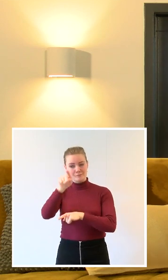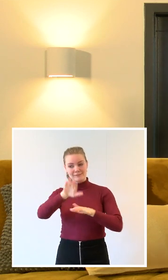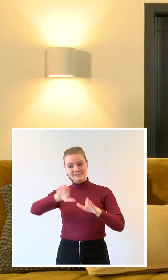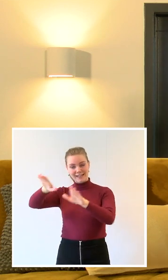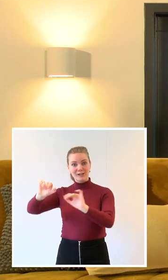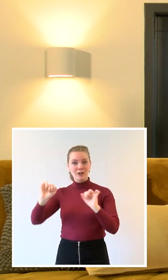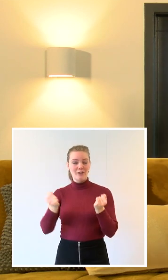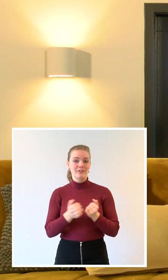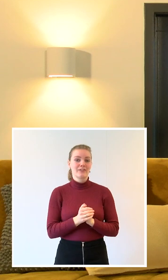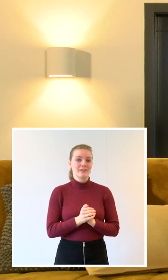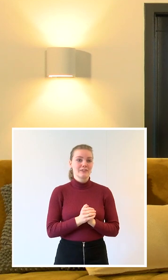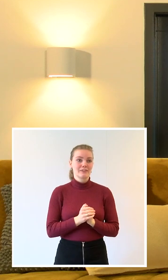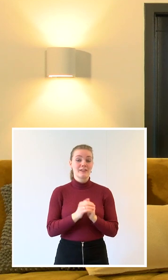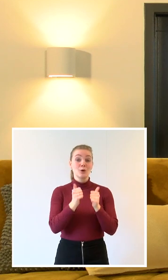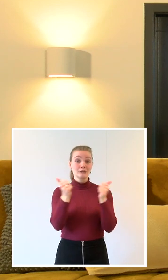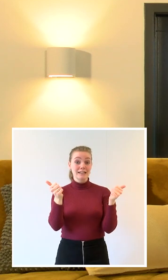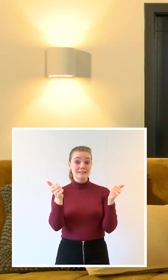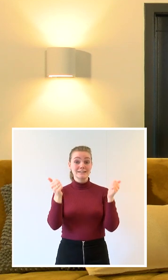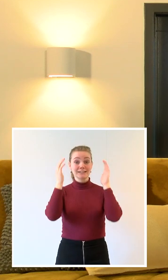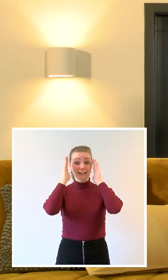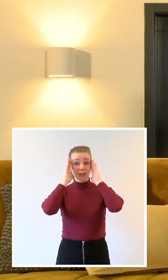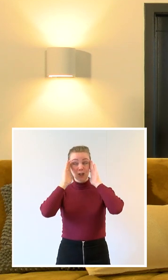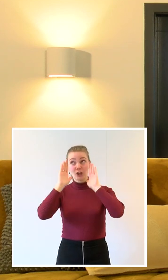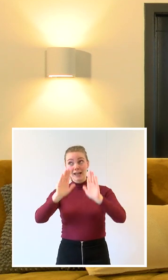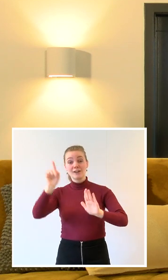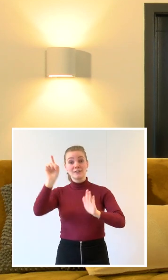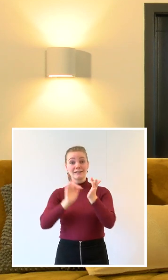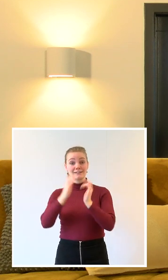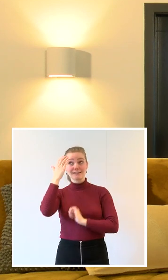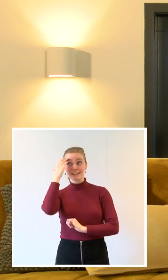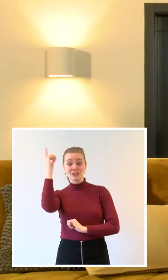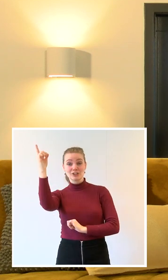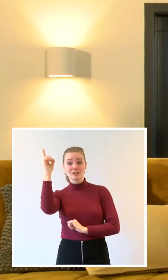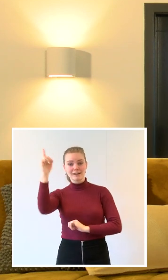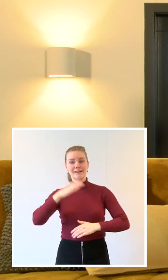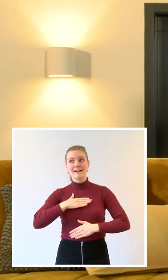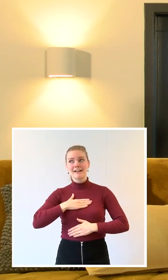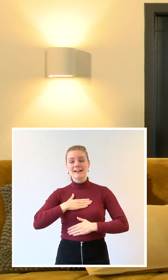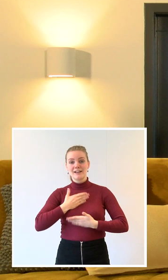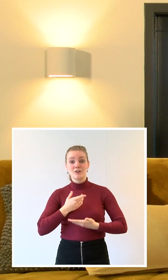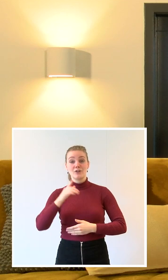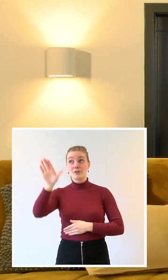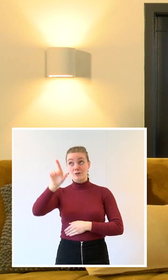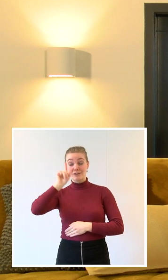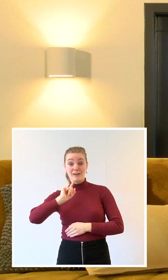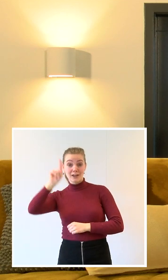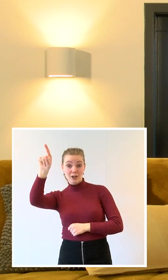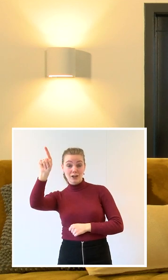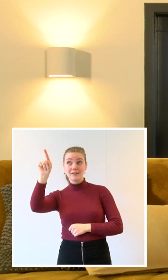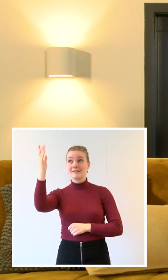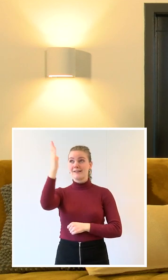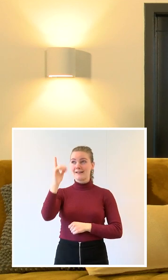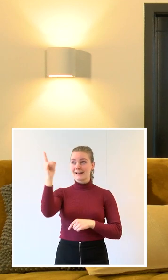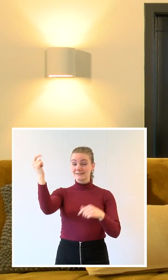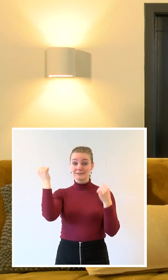De goedheid en genade van Jezus Christus, de liefde van God zijn Vader en de kracht van de Heilige Geest